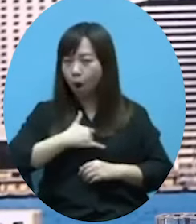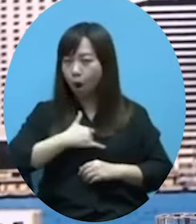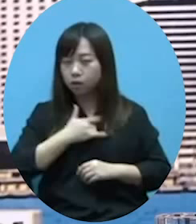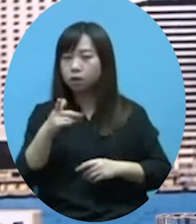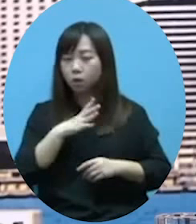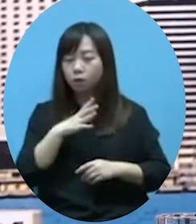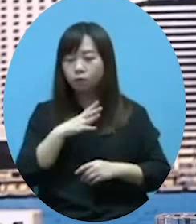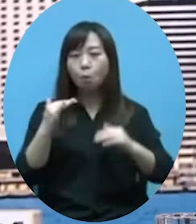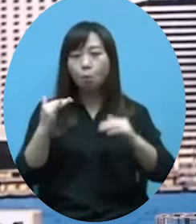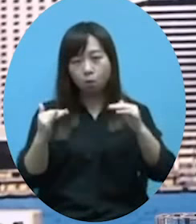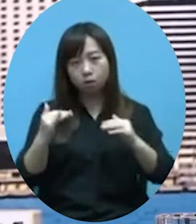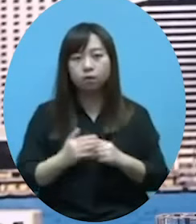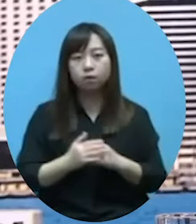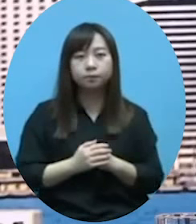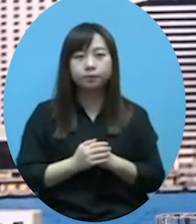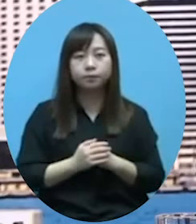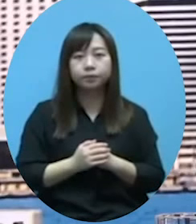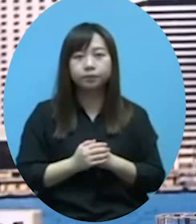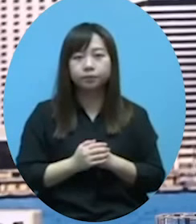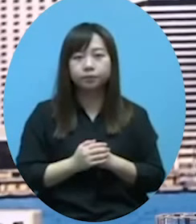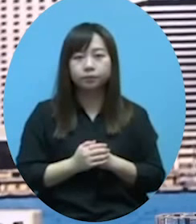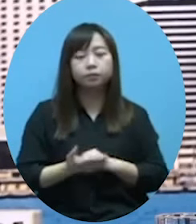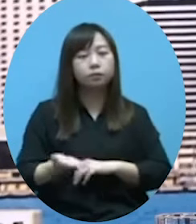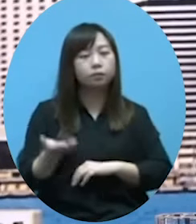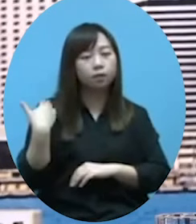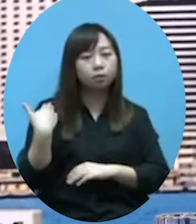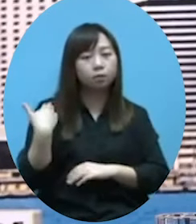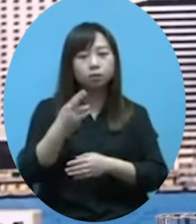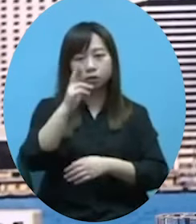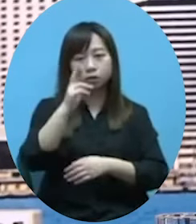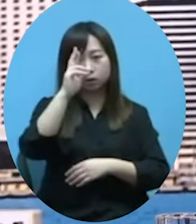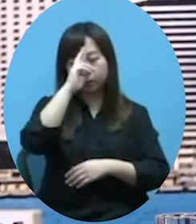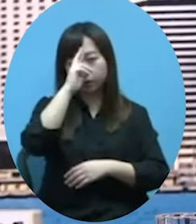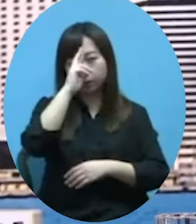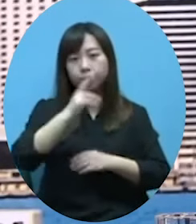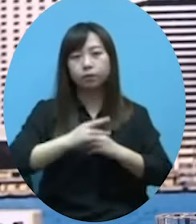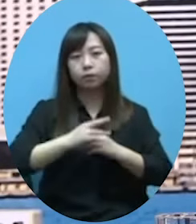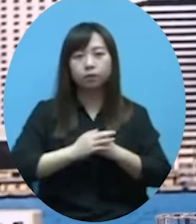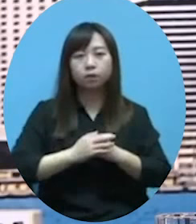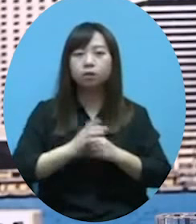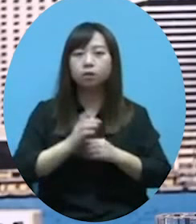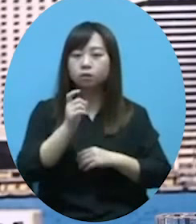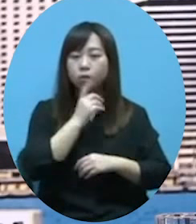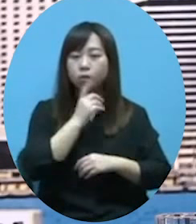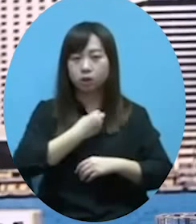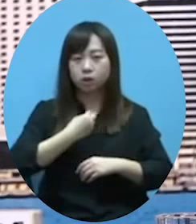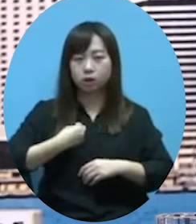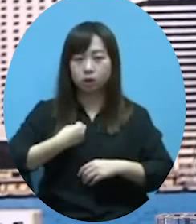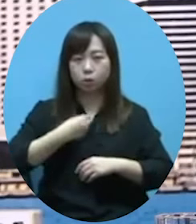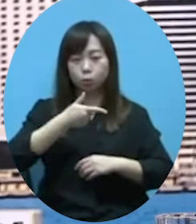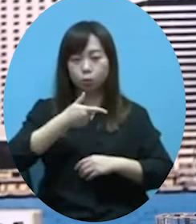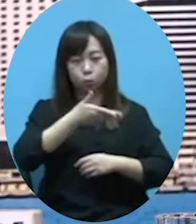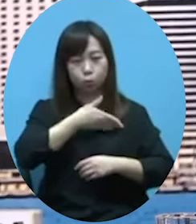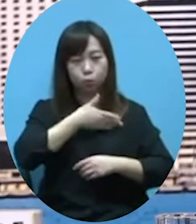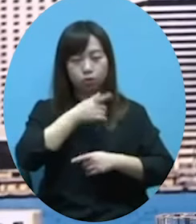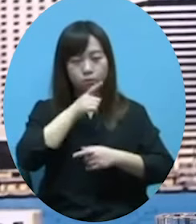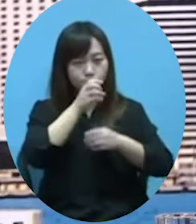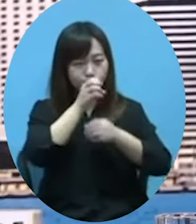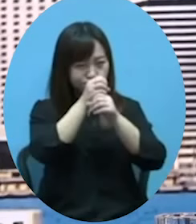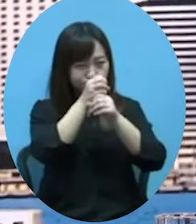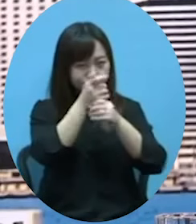情況穩定的去到昨天的12點呢那麼我們仍然是有一位的醫護人員呢是接受緊檢疫